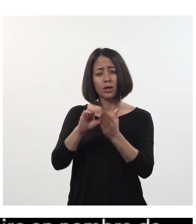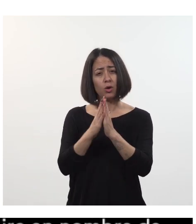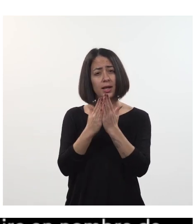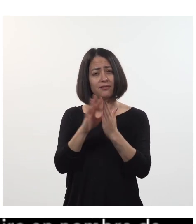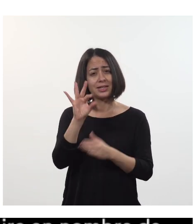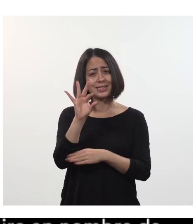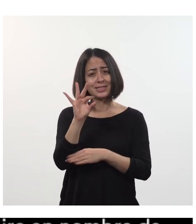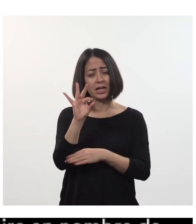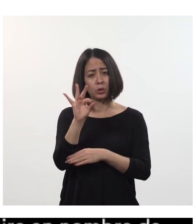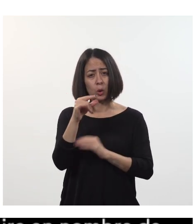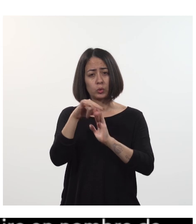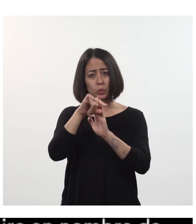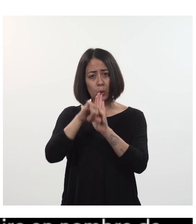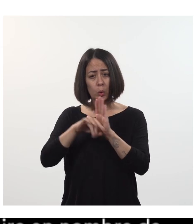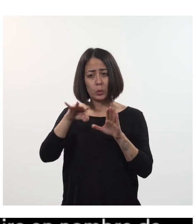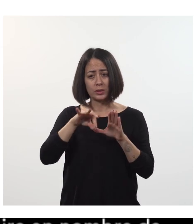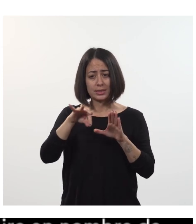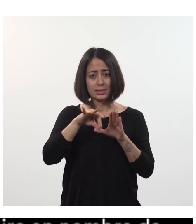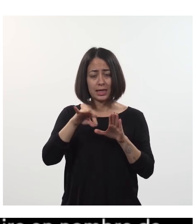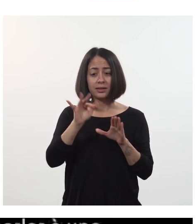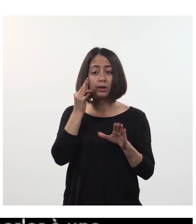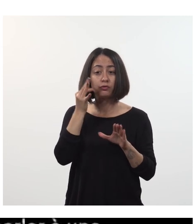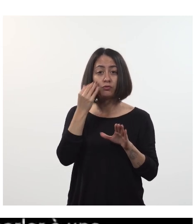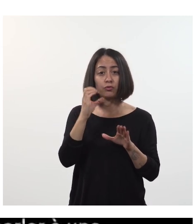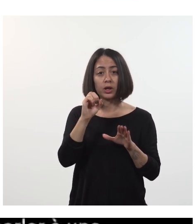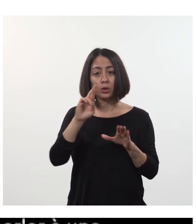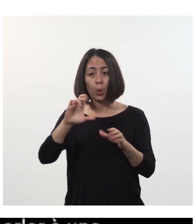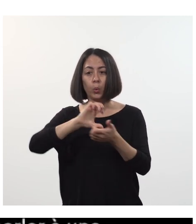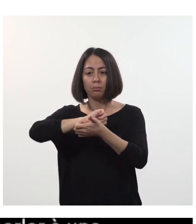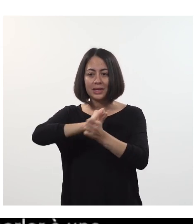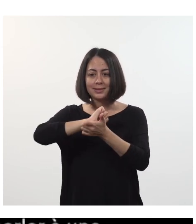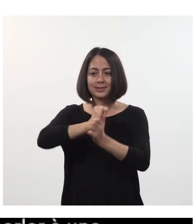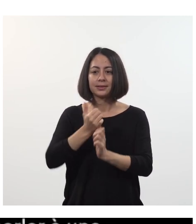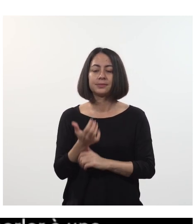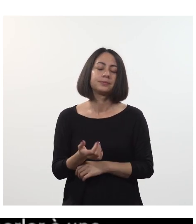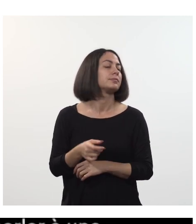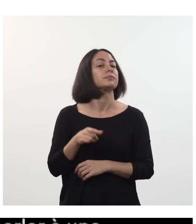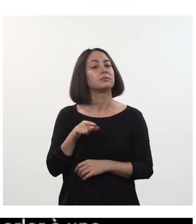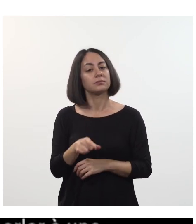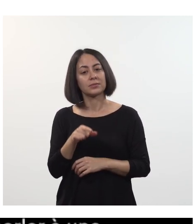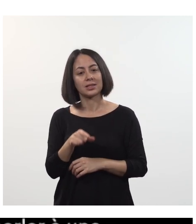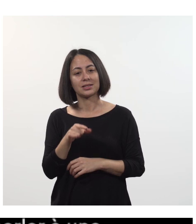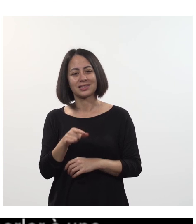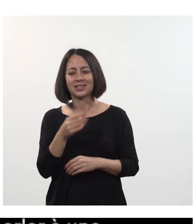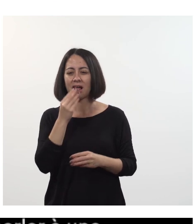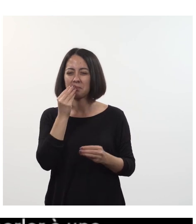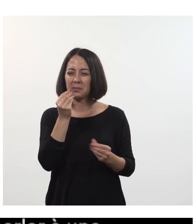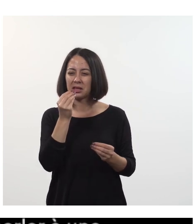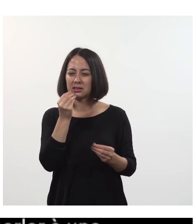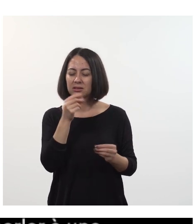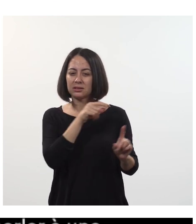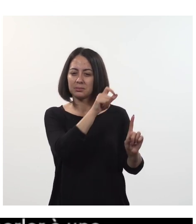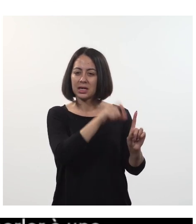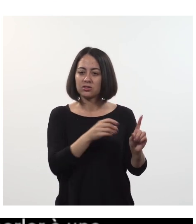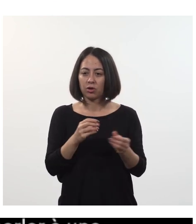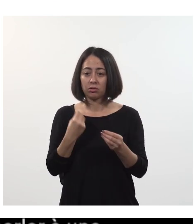fruits crus mixés. C'est des recettes alors, qui sont proposées notamment pour des personnes qui ont une texture modifiée, mais on a